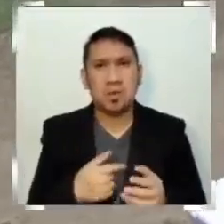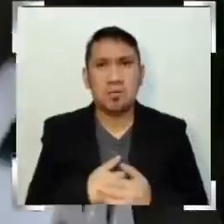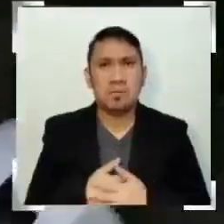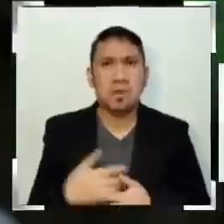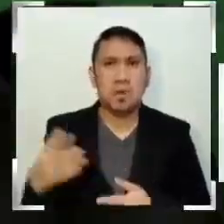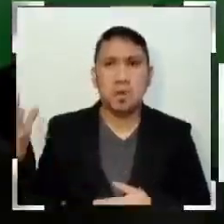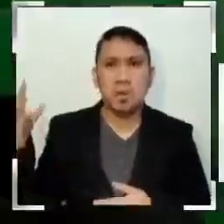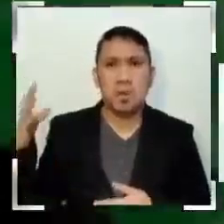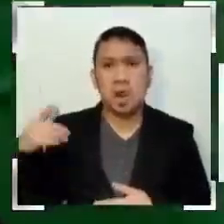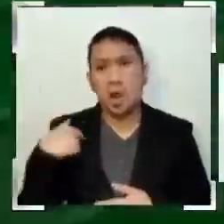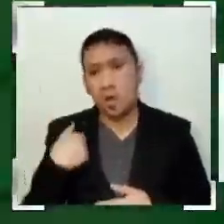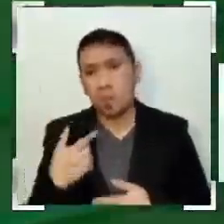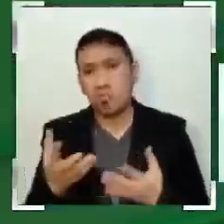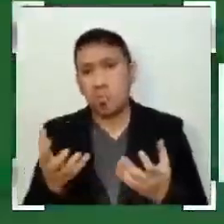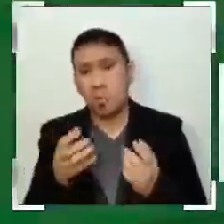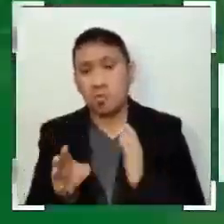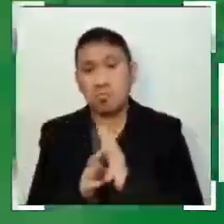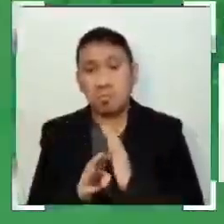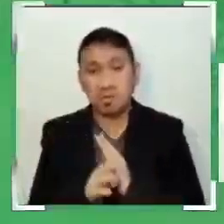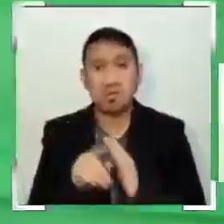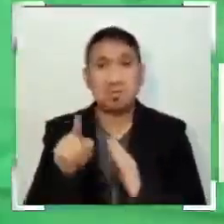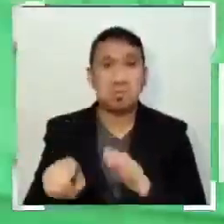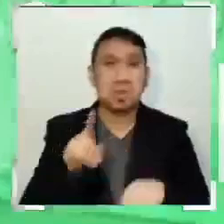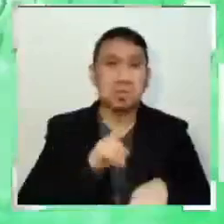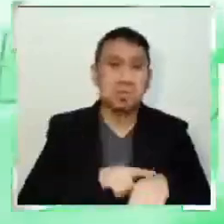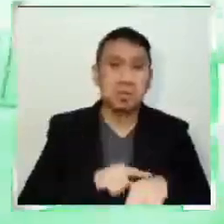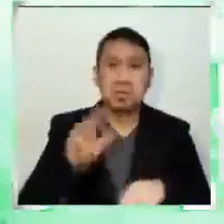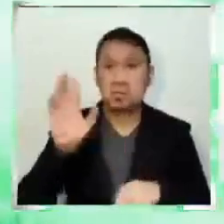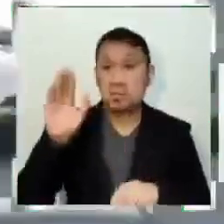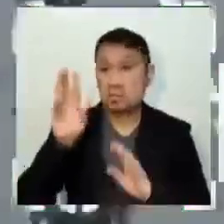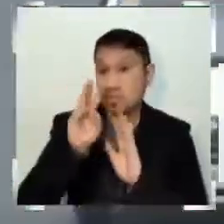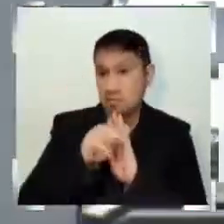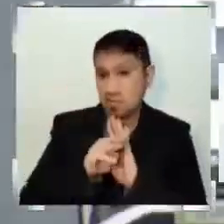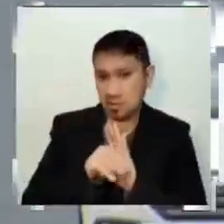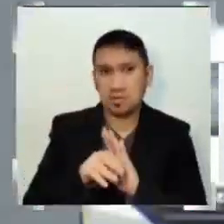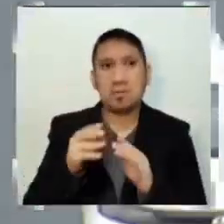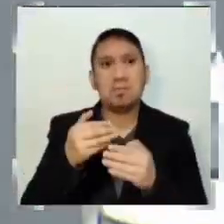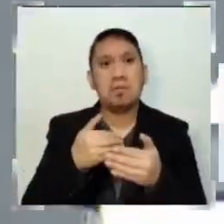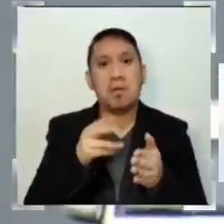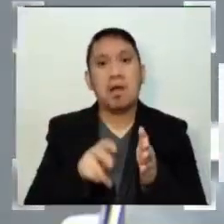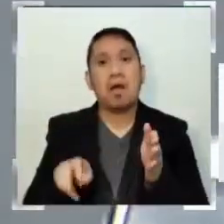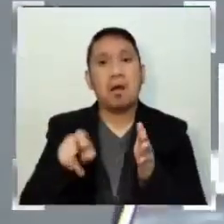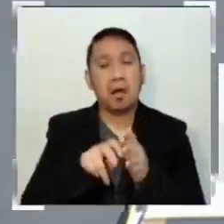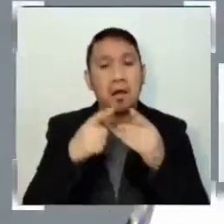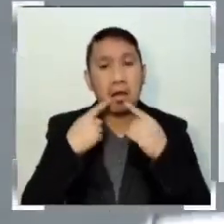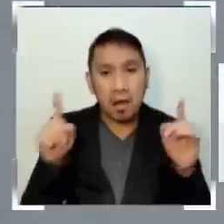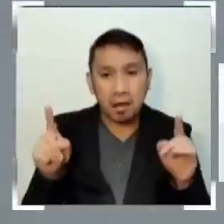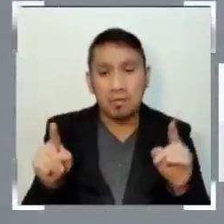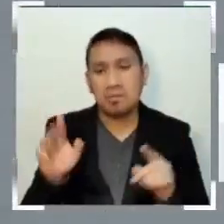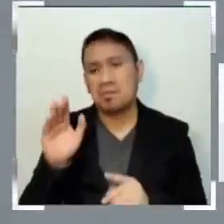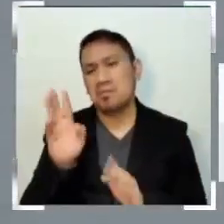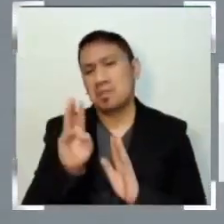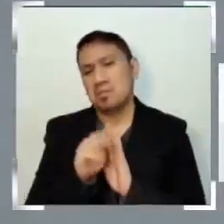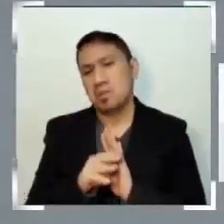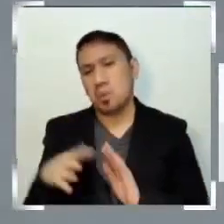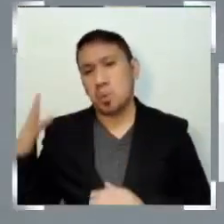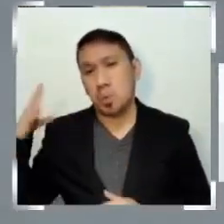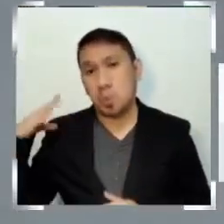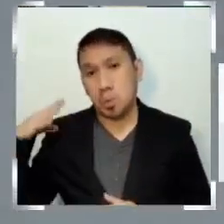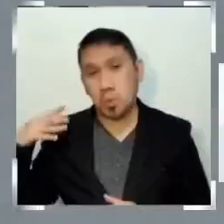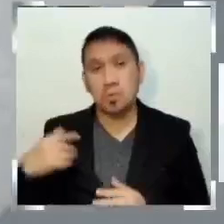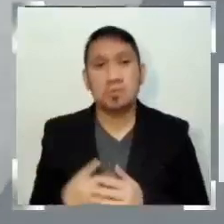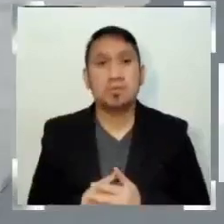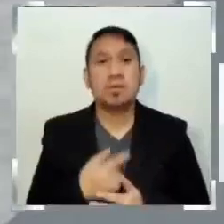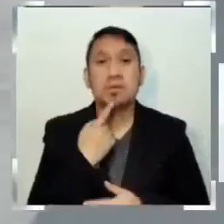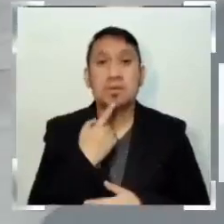po. Inabot pa siya ng 15 minutos bago makasakay. Kinumpirma ng Mega Manila Consortium Corporation, grupo